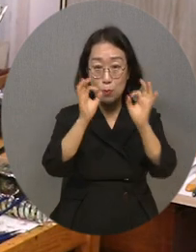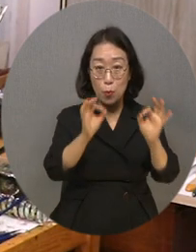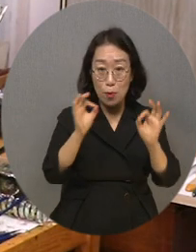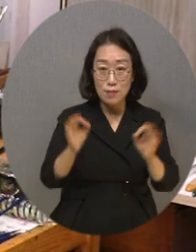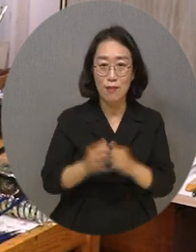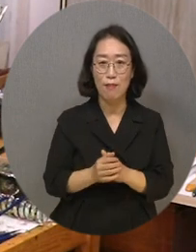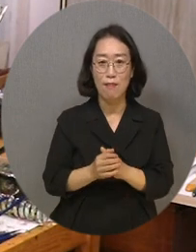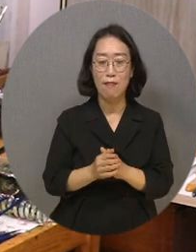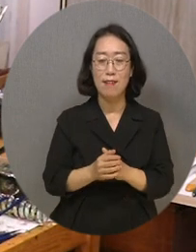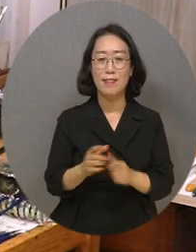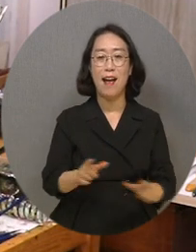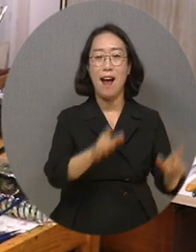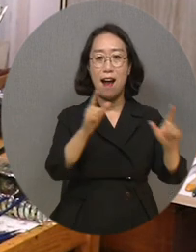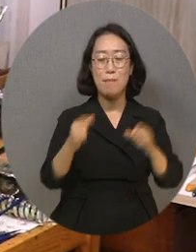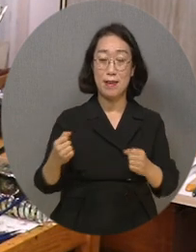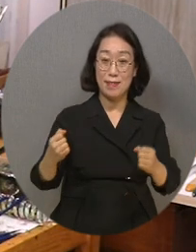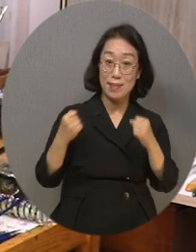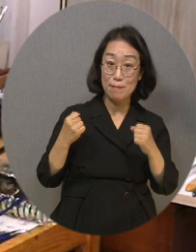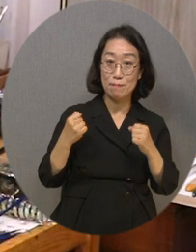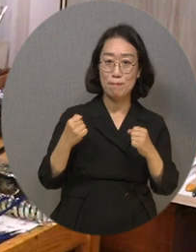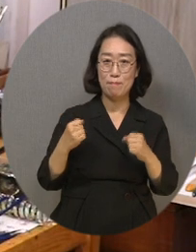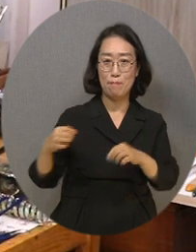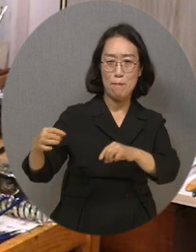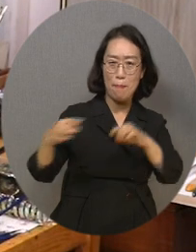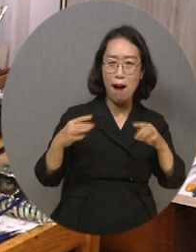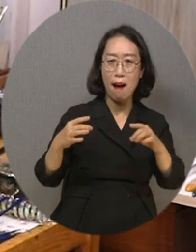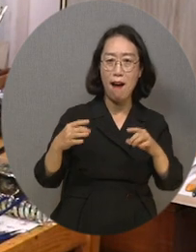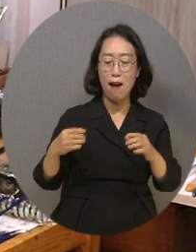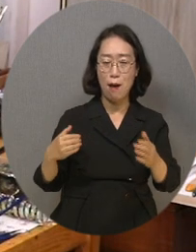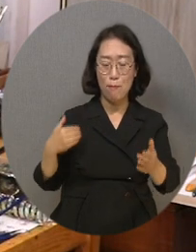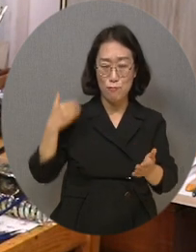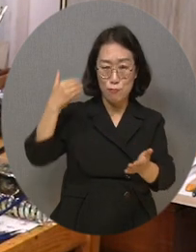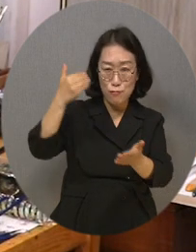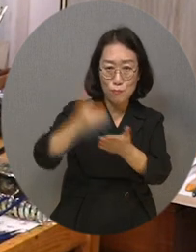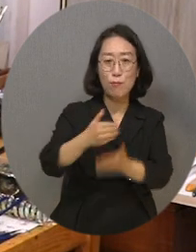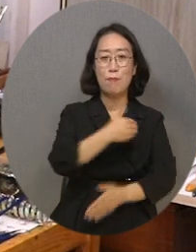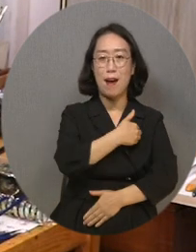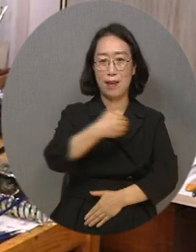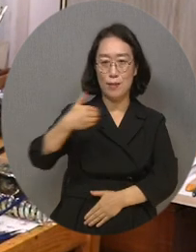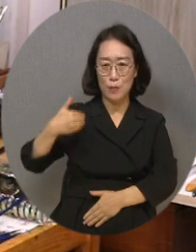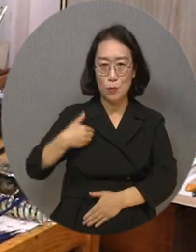보면서 삶의 에너지가 되어 풍요롭고 행복한